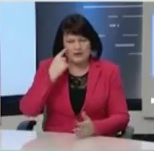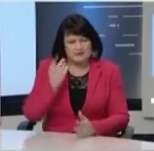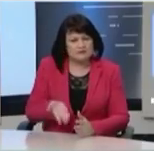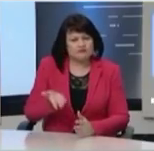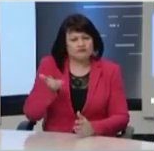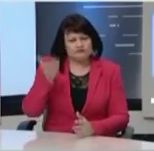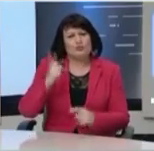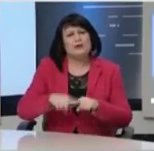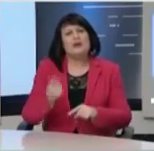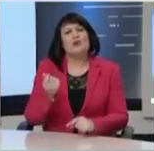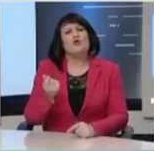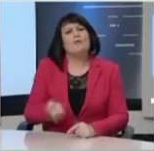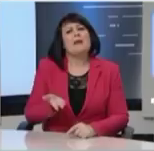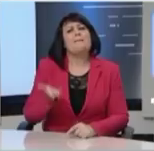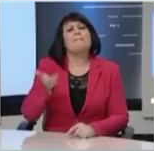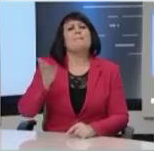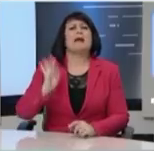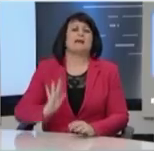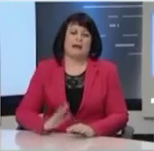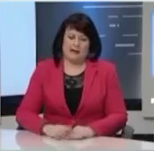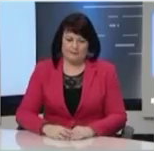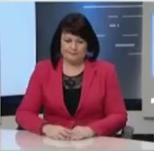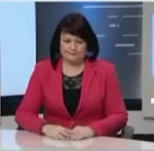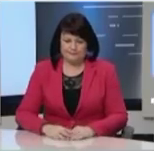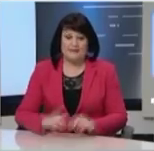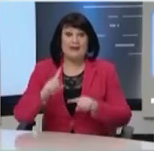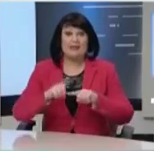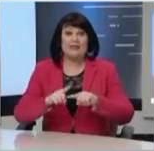προοπτικές της ελληνικής οικονομίας. Η θετική εικόνα